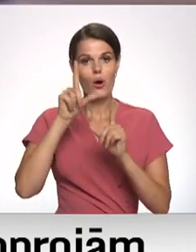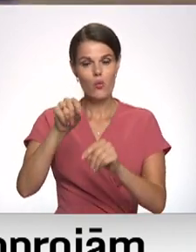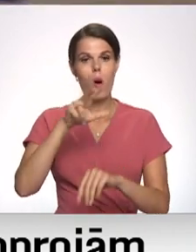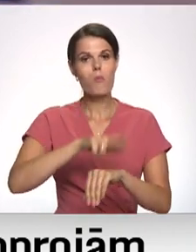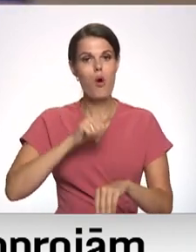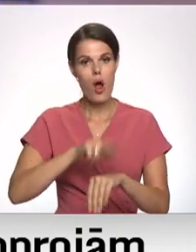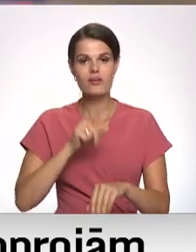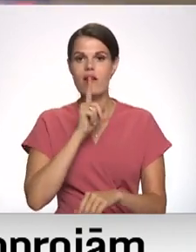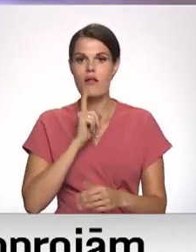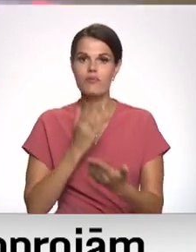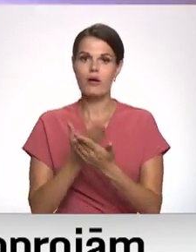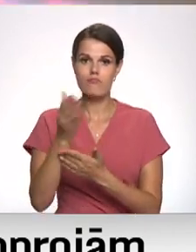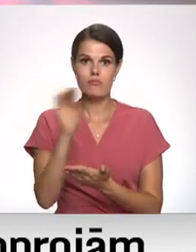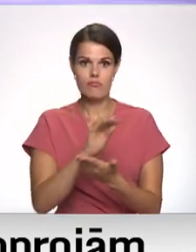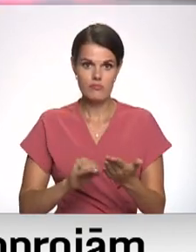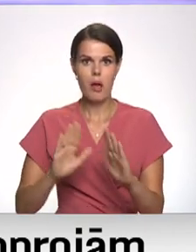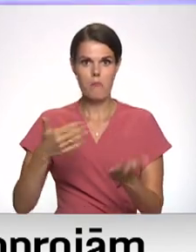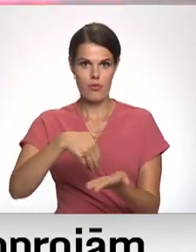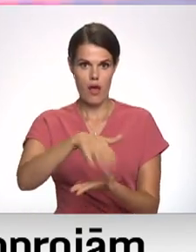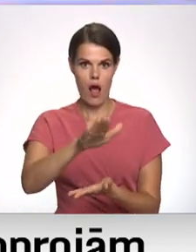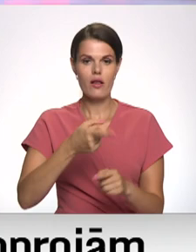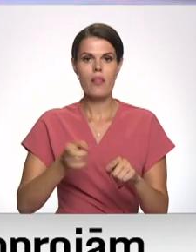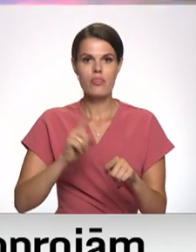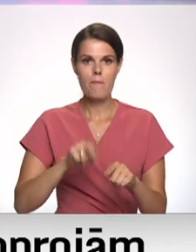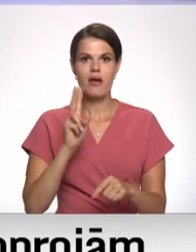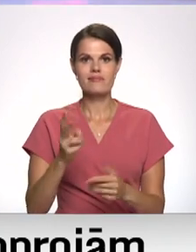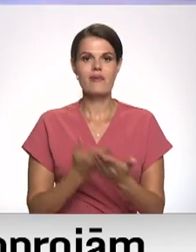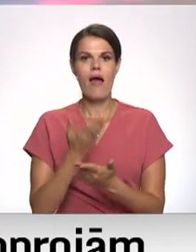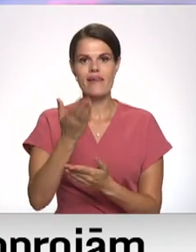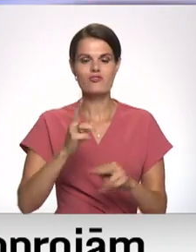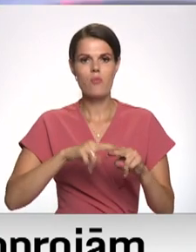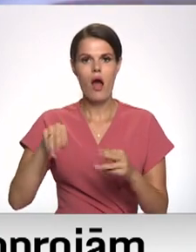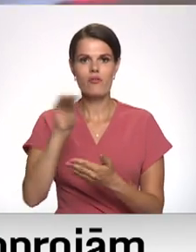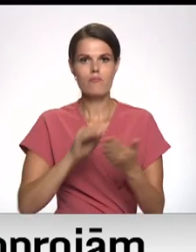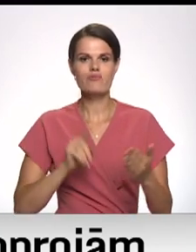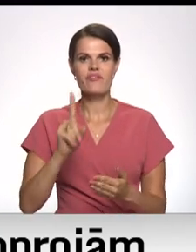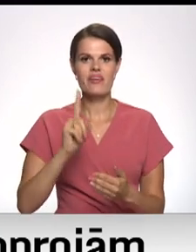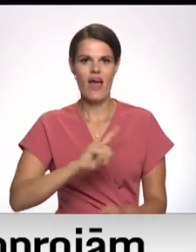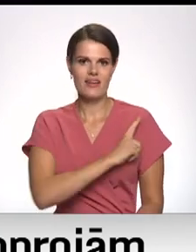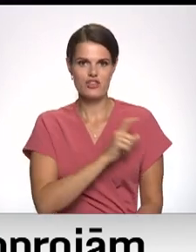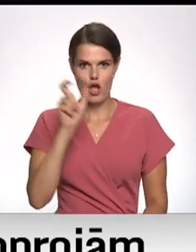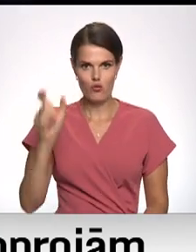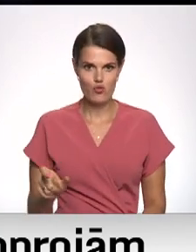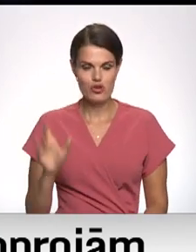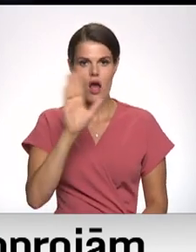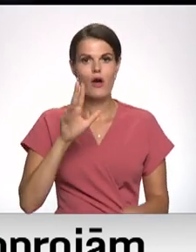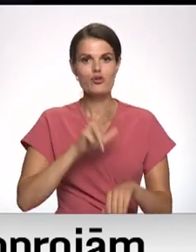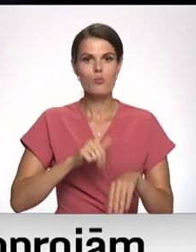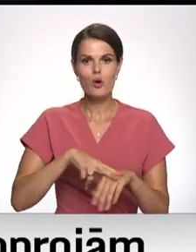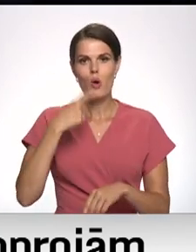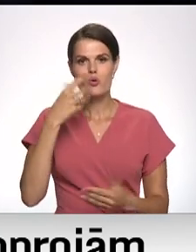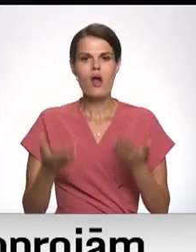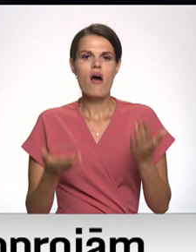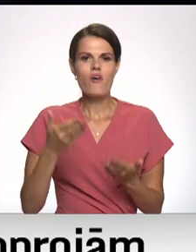iesniegtu iesniegumu par notikušo, bet tas atteikts, jo iesniegumu var iesniegt tikai cietušais. Valsts policijā skaidro, ka iespējams